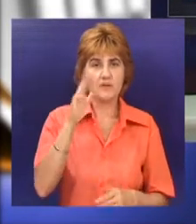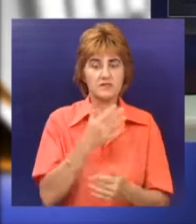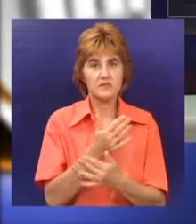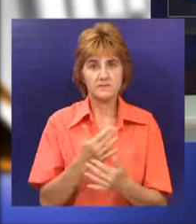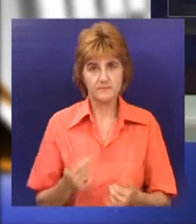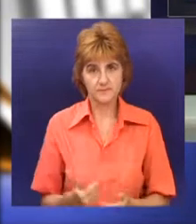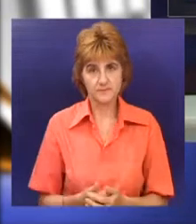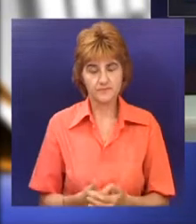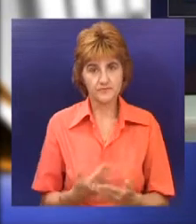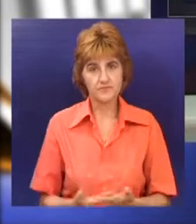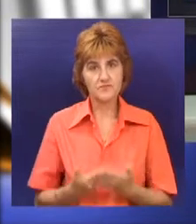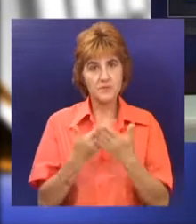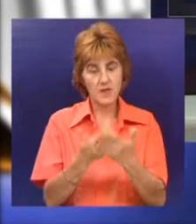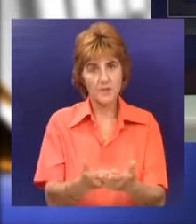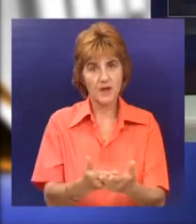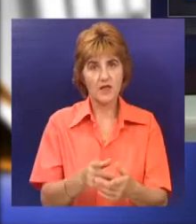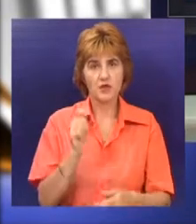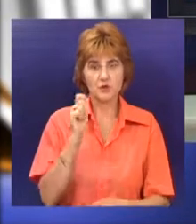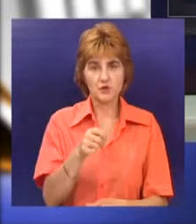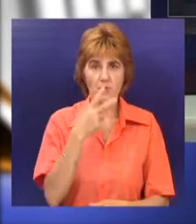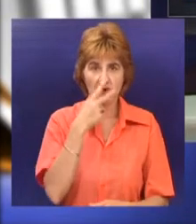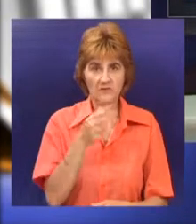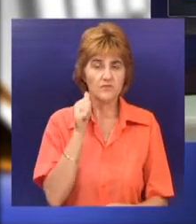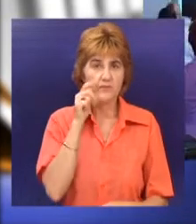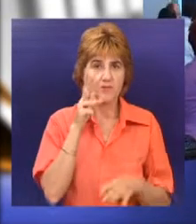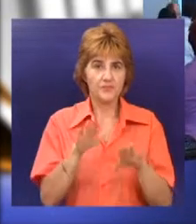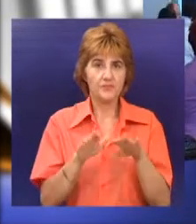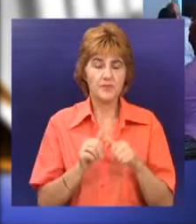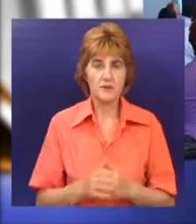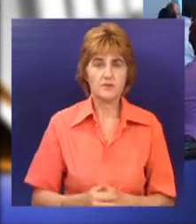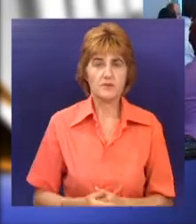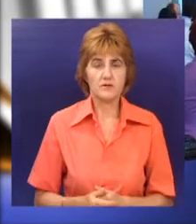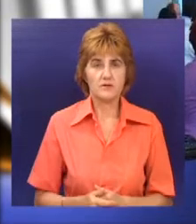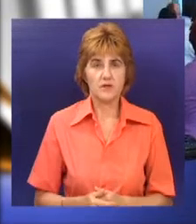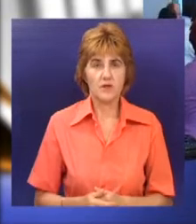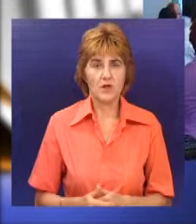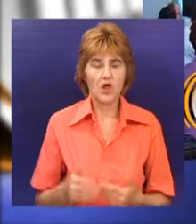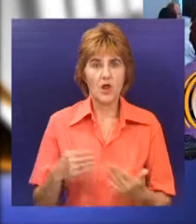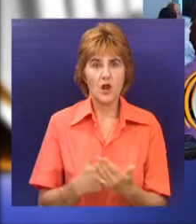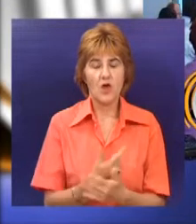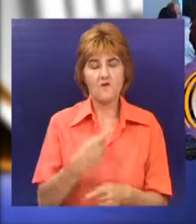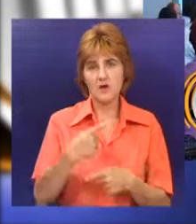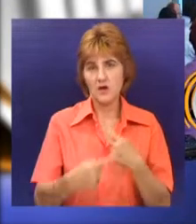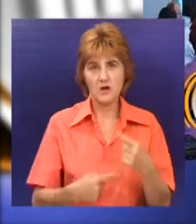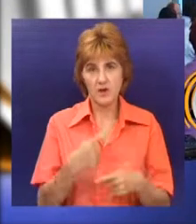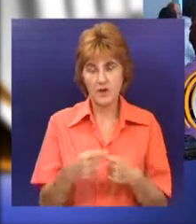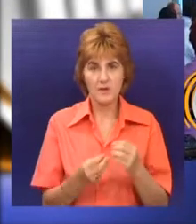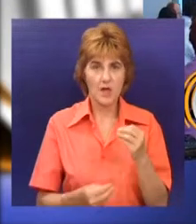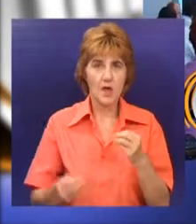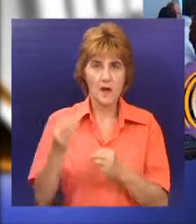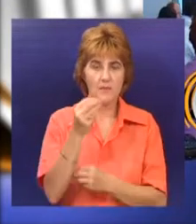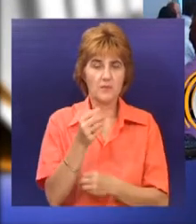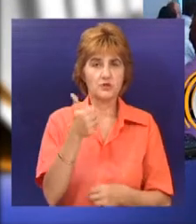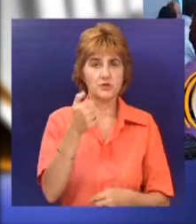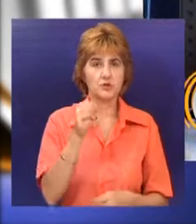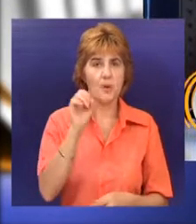dinara. Predlog odluke će biti upućen Skupštini na usvajanje. Novim rebalansom budžet grada je povećan za 115